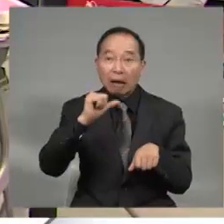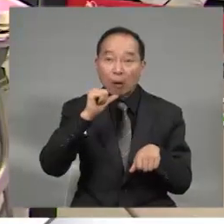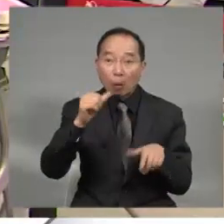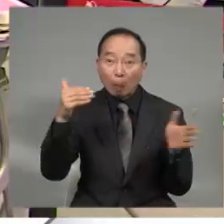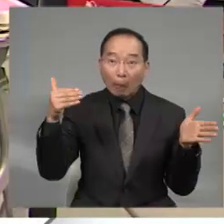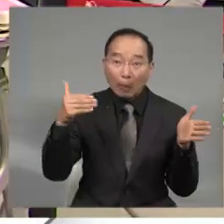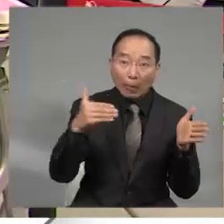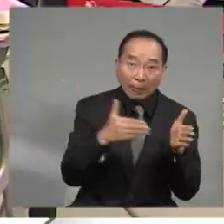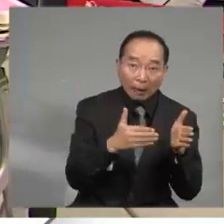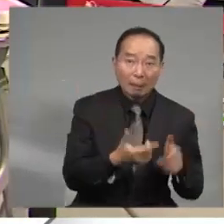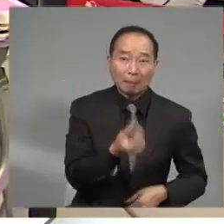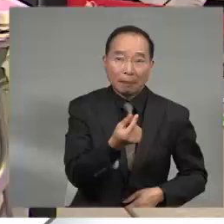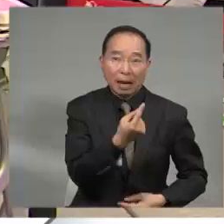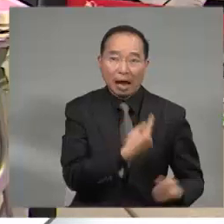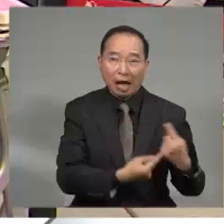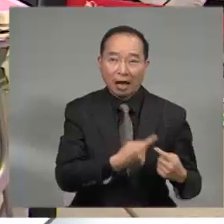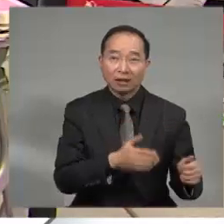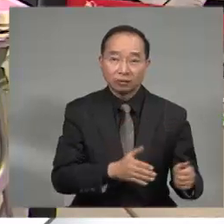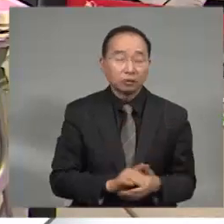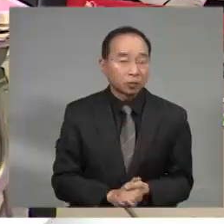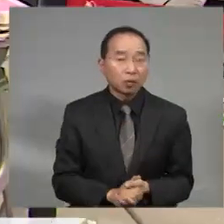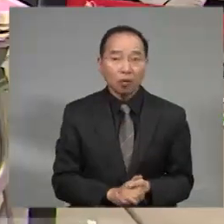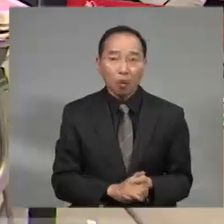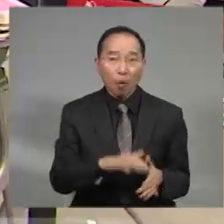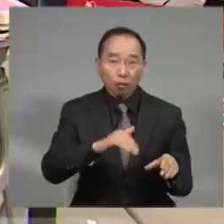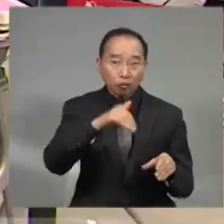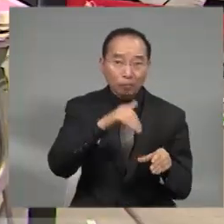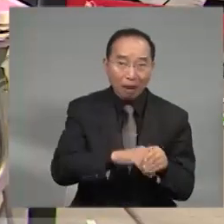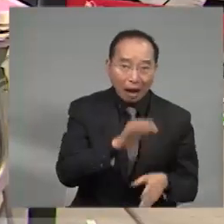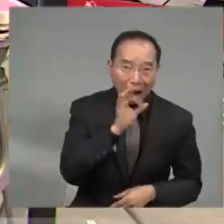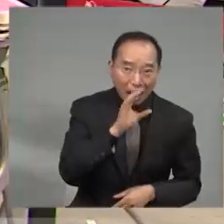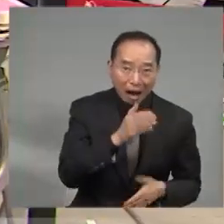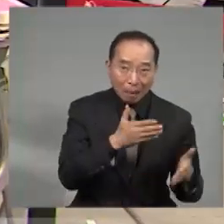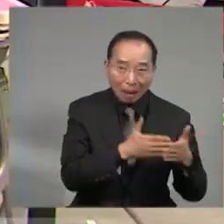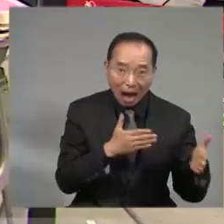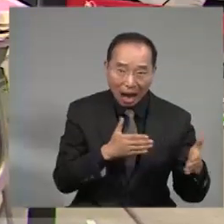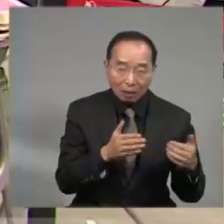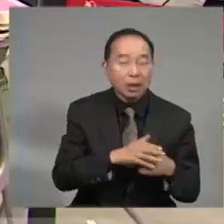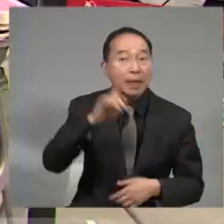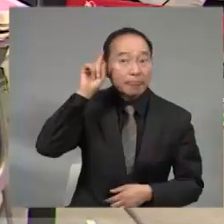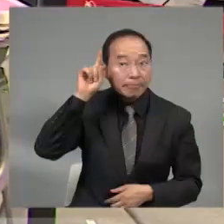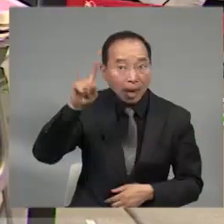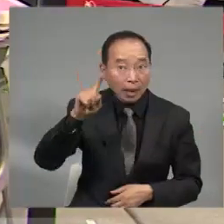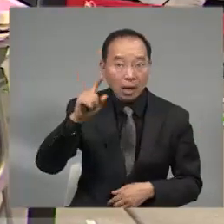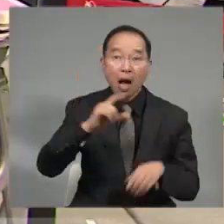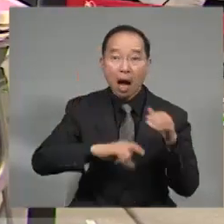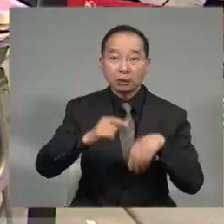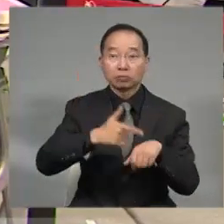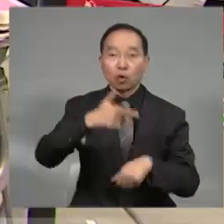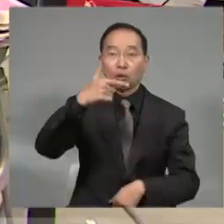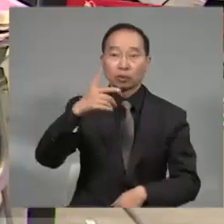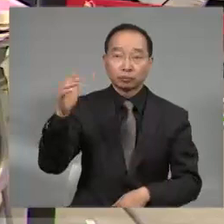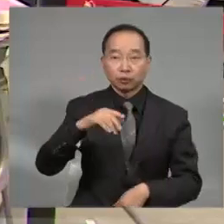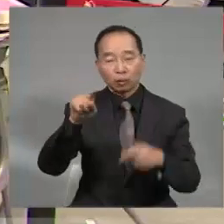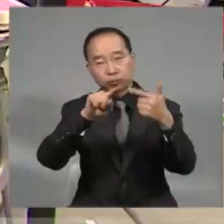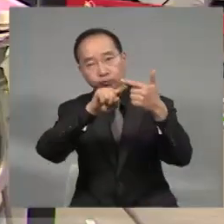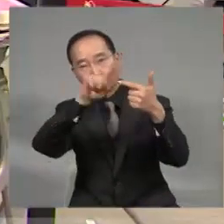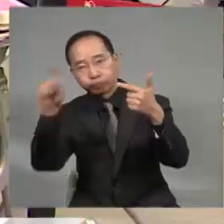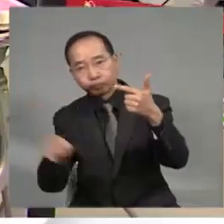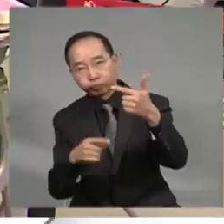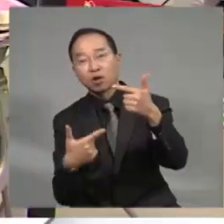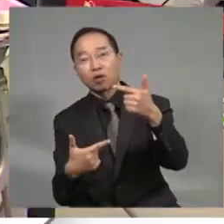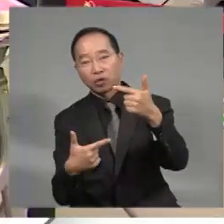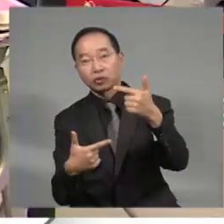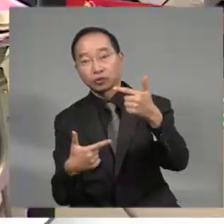분들께서는 서둘러서 입장을 해주시기를 바라고요. 오늘 투표를 못하신 분께서는요. 내일도 사전투표가 오전 6시부터 오후 6시까지